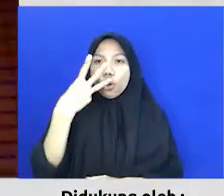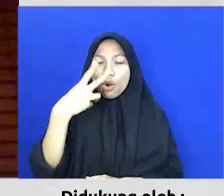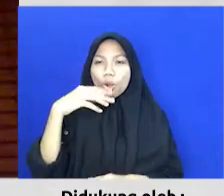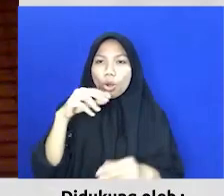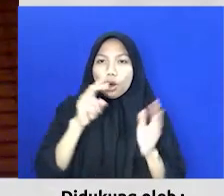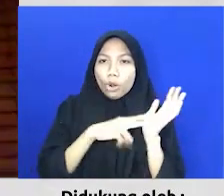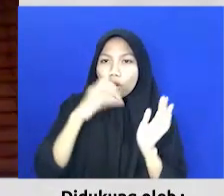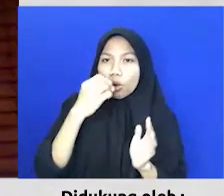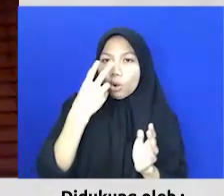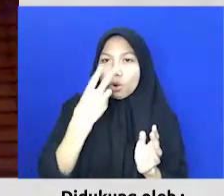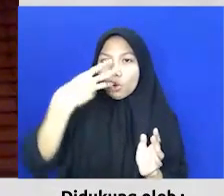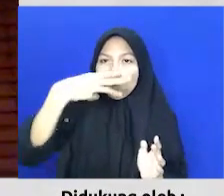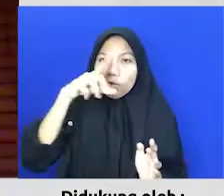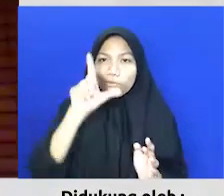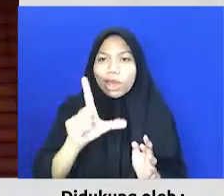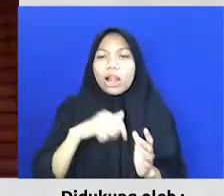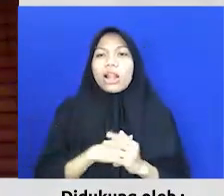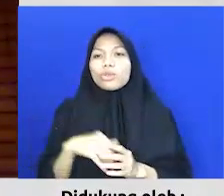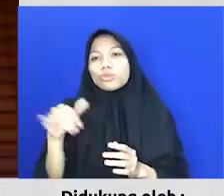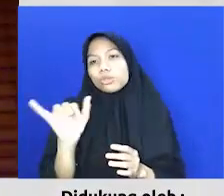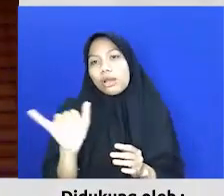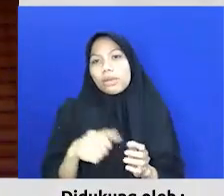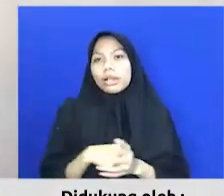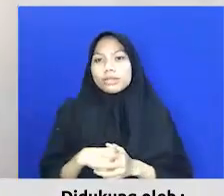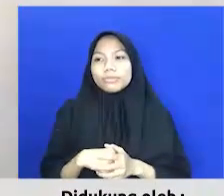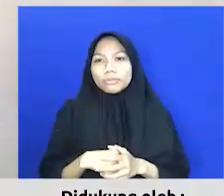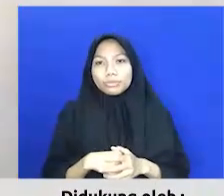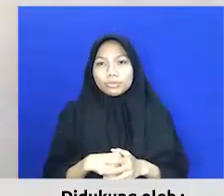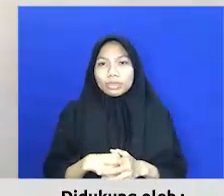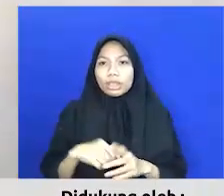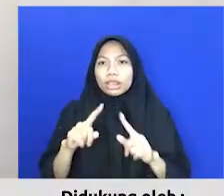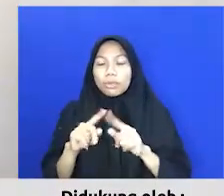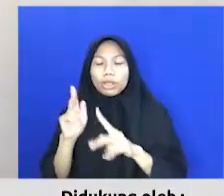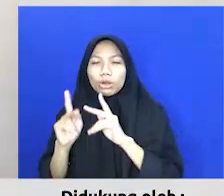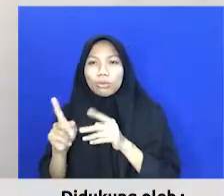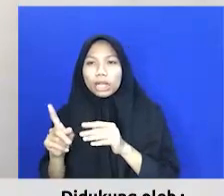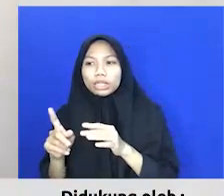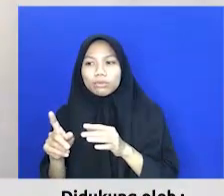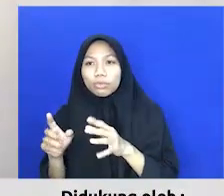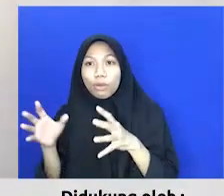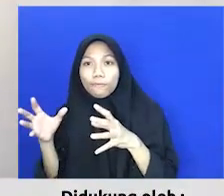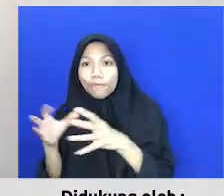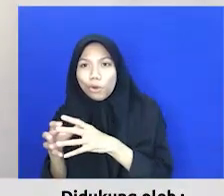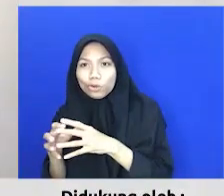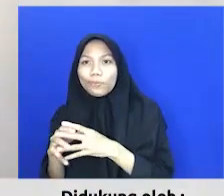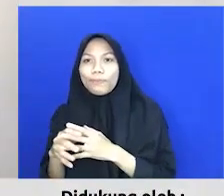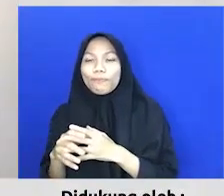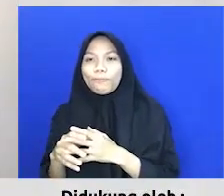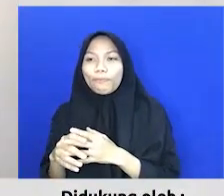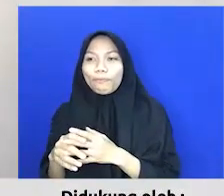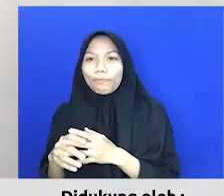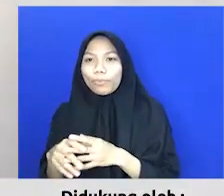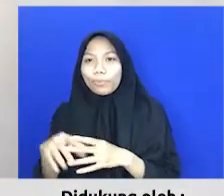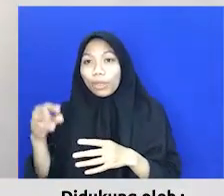kawan-kawan juga suka sedikit lupa gitu atau sedikit abai gitu di luar pemahaman soal media. Mungkin kita awali